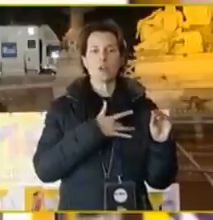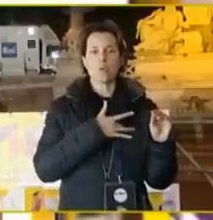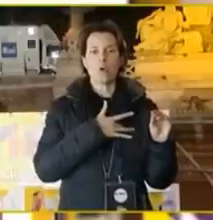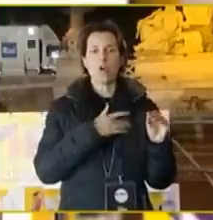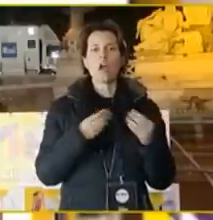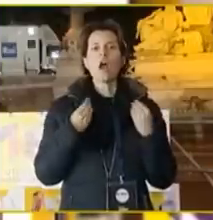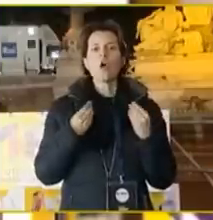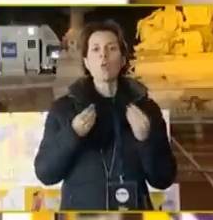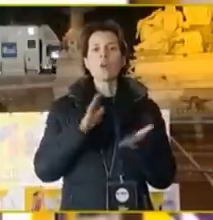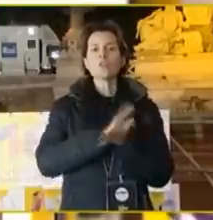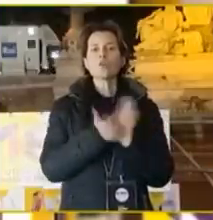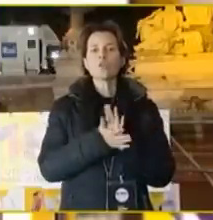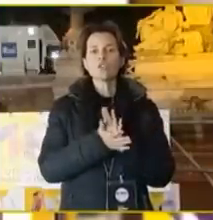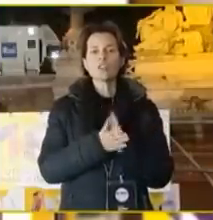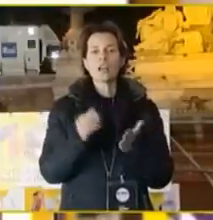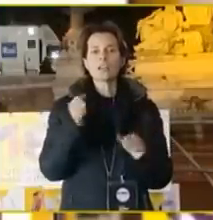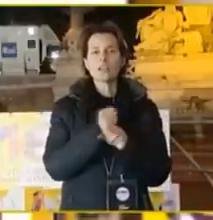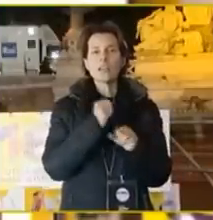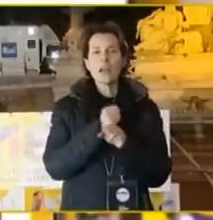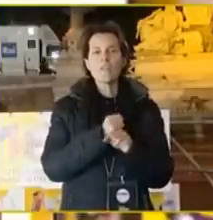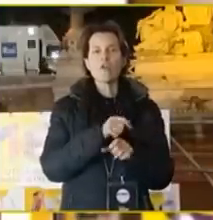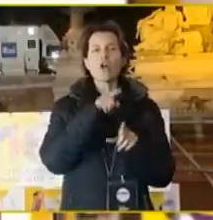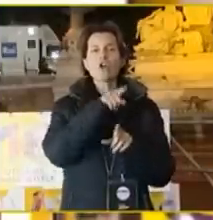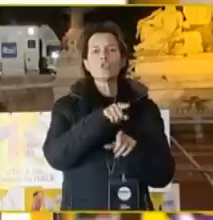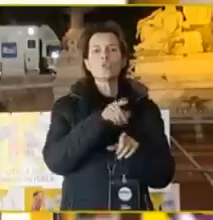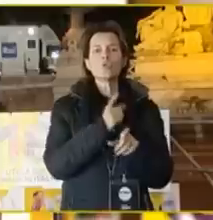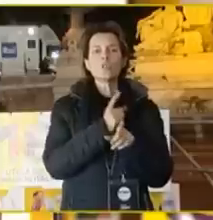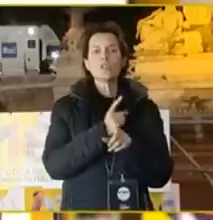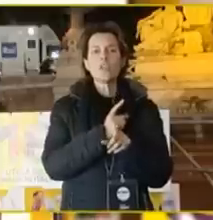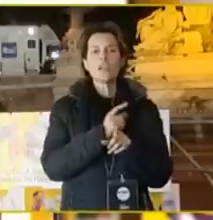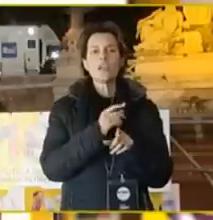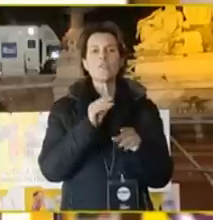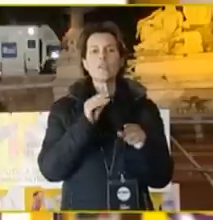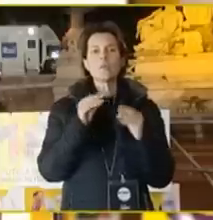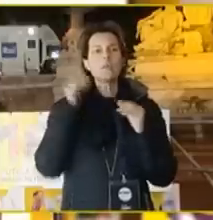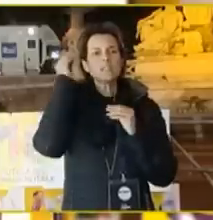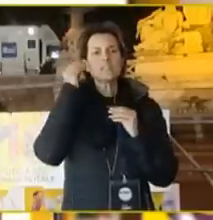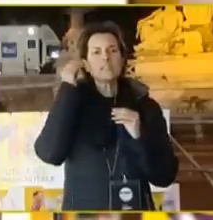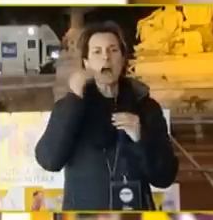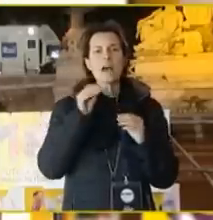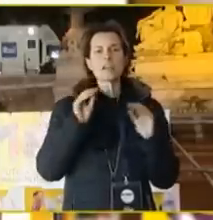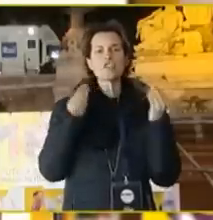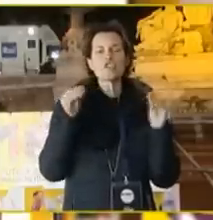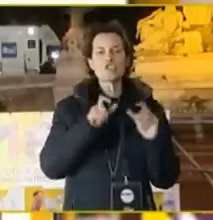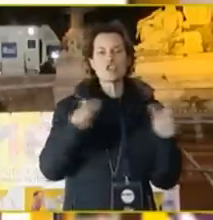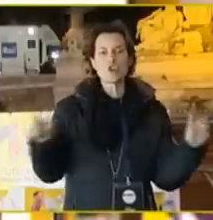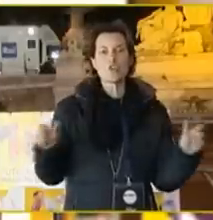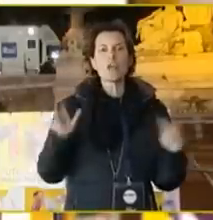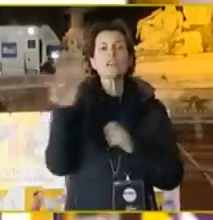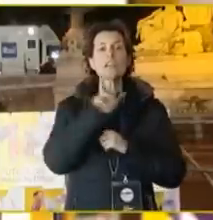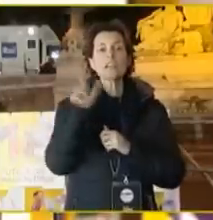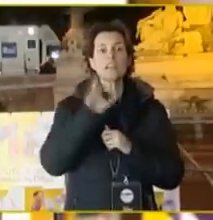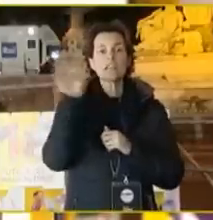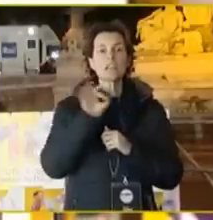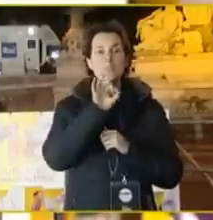ti devi chiedere che fine facciano i giovani che hanno contratti precari a tal punto che oggi il 33% dei